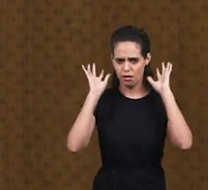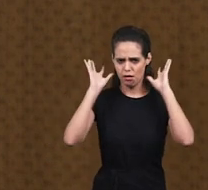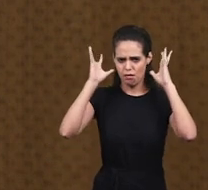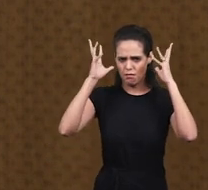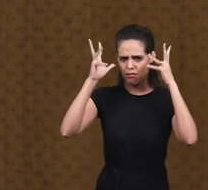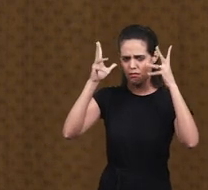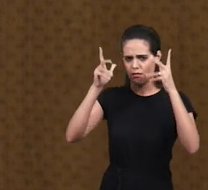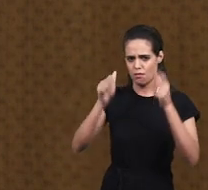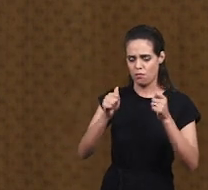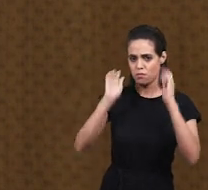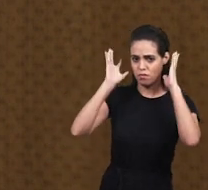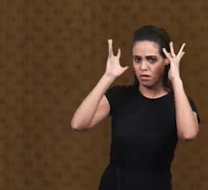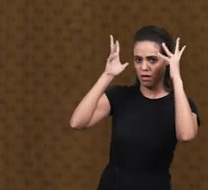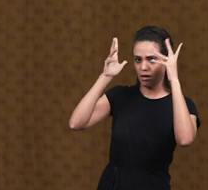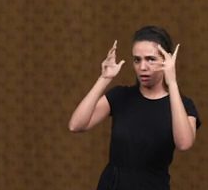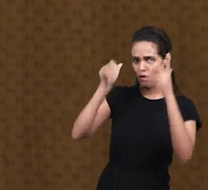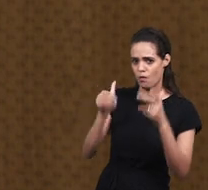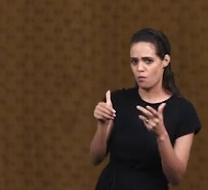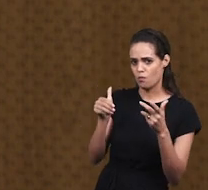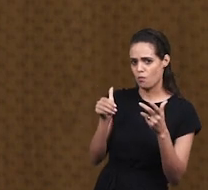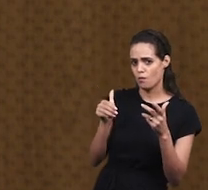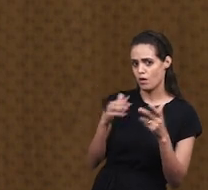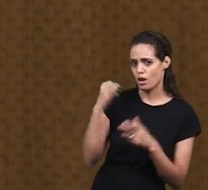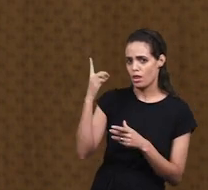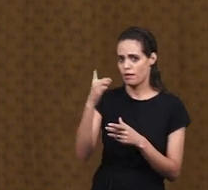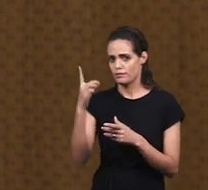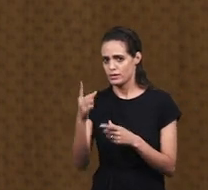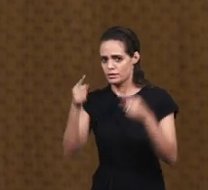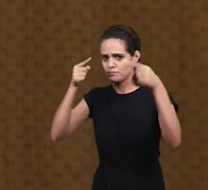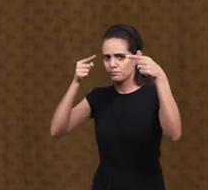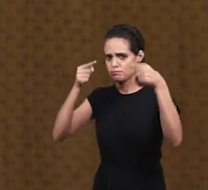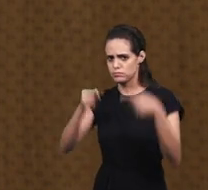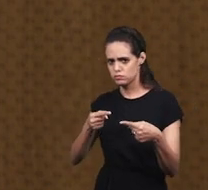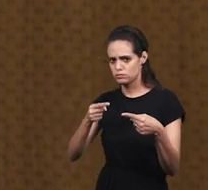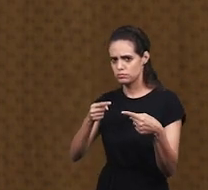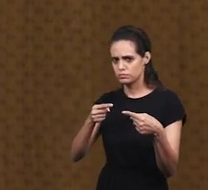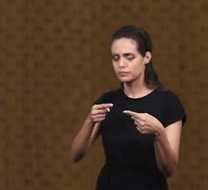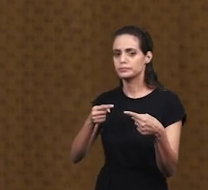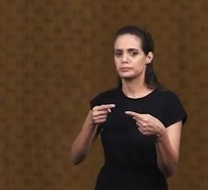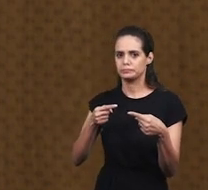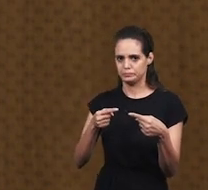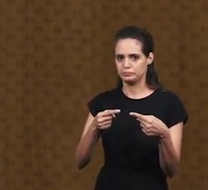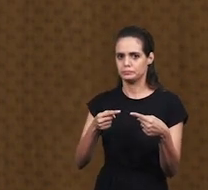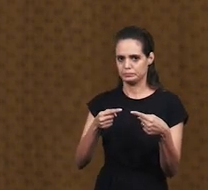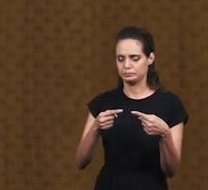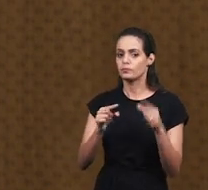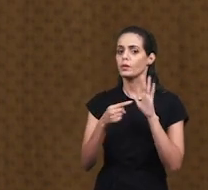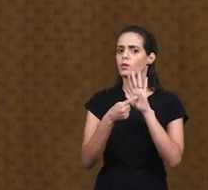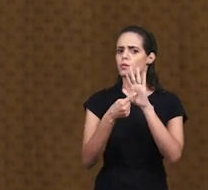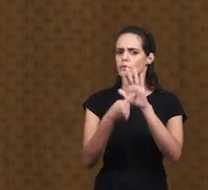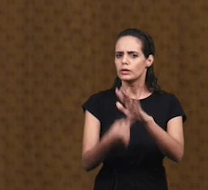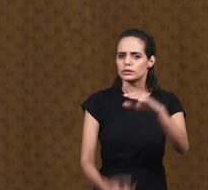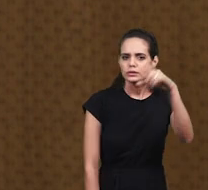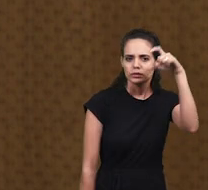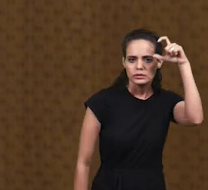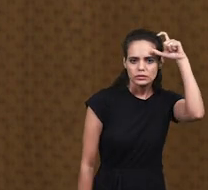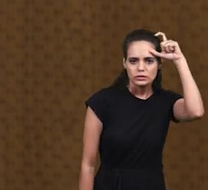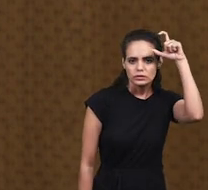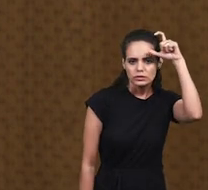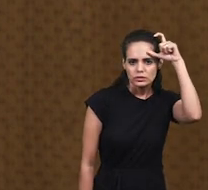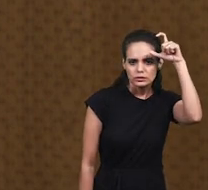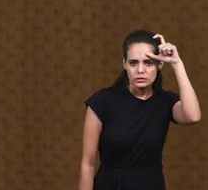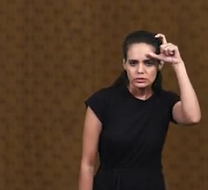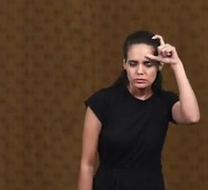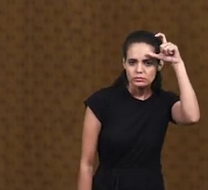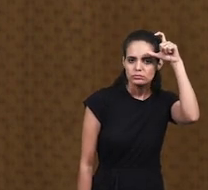Qu'est-ce que c'est le lion? Qu'est-ce que représente le lion? Il cite le lion. Le lion est type de l'adversaire, de l'ennemi. Et nous allons